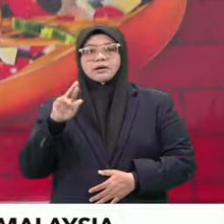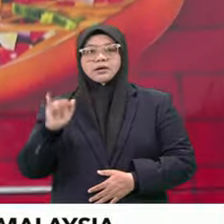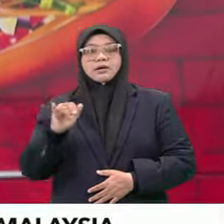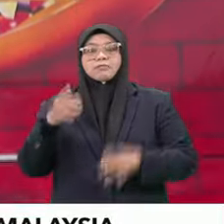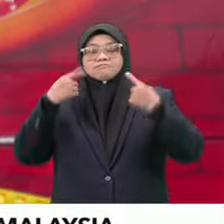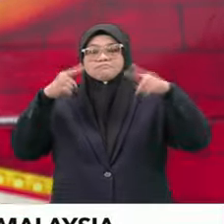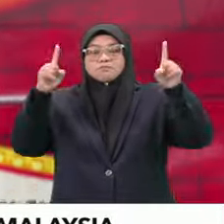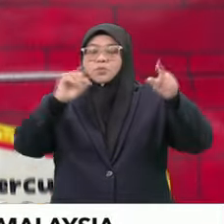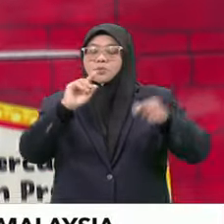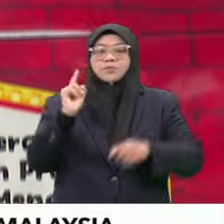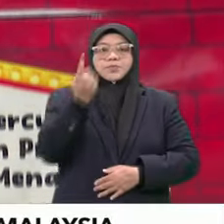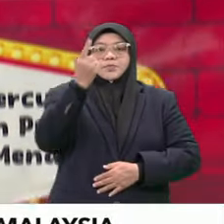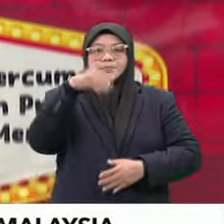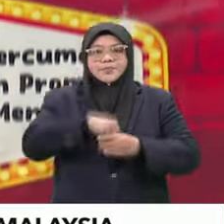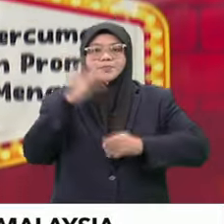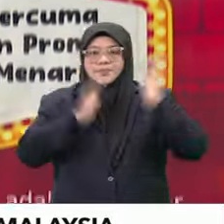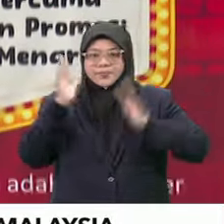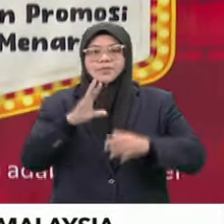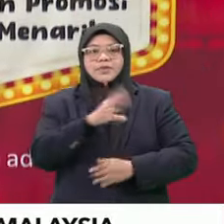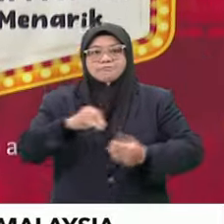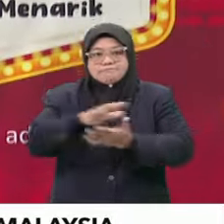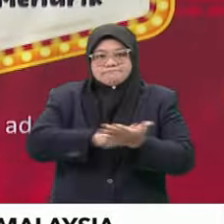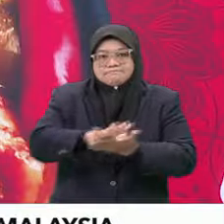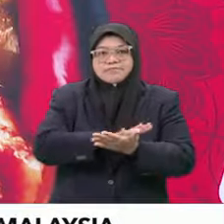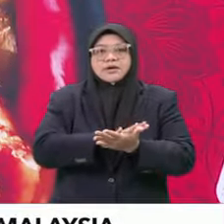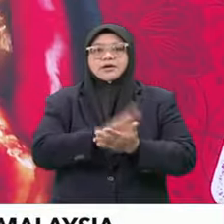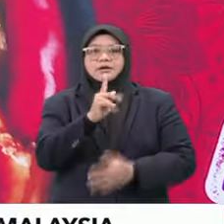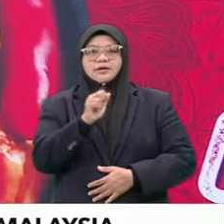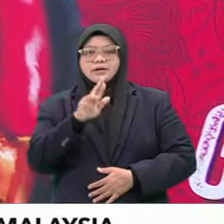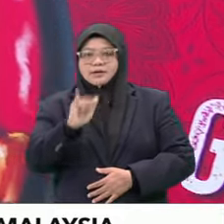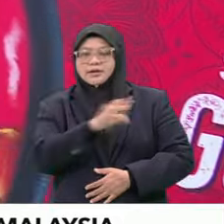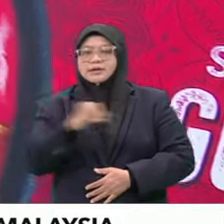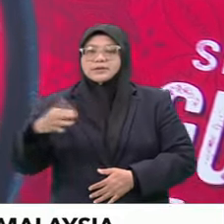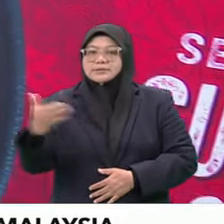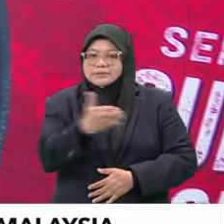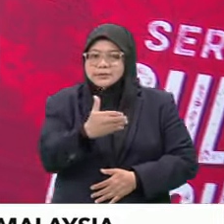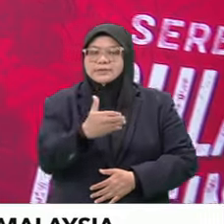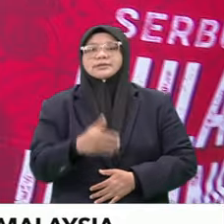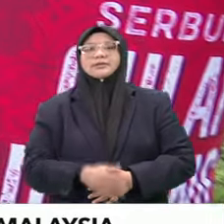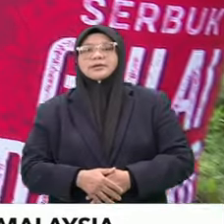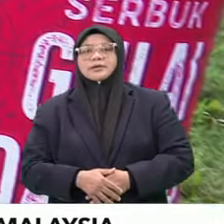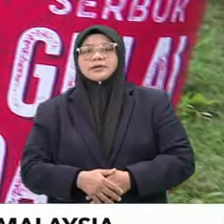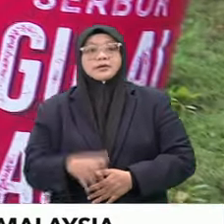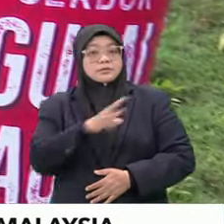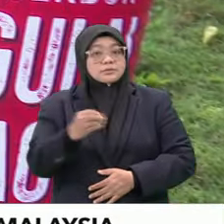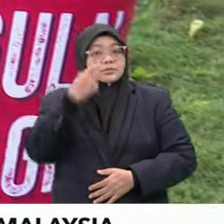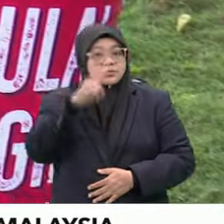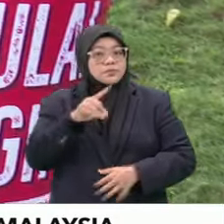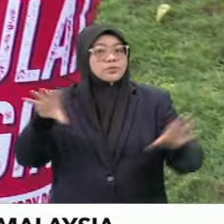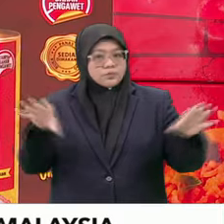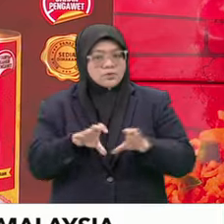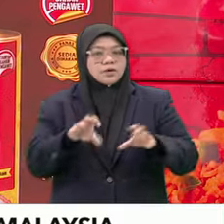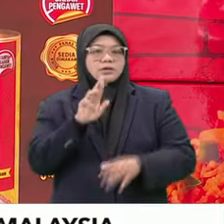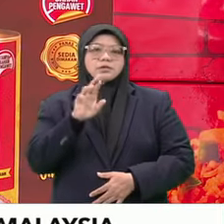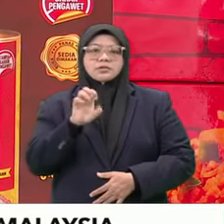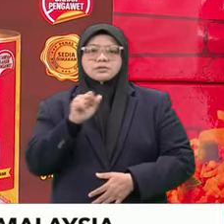Malaysia, nombor satu di Malaysia. Jadi kami adunkan rempah kari dari Adabi dan juga sebut gulai ikan Adabi untuk jadikan